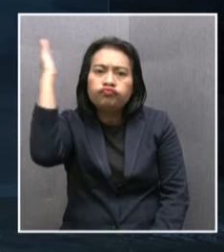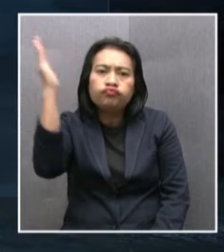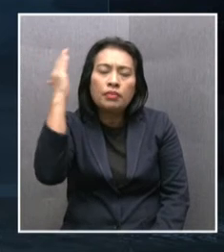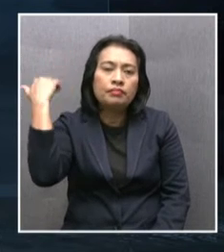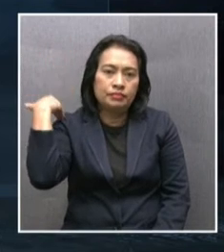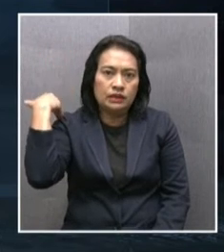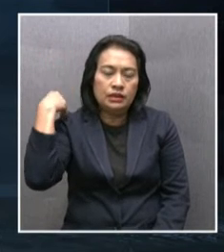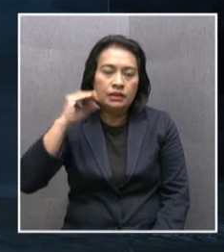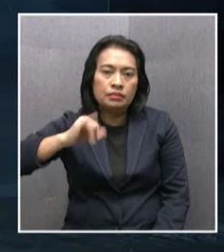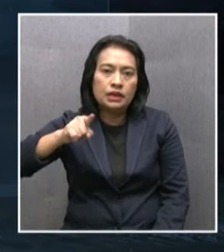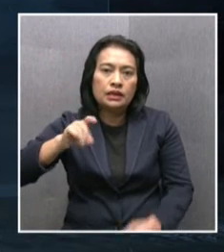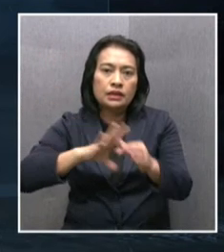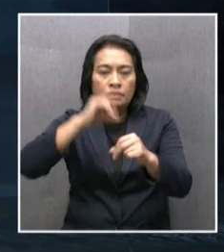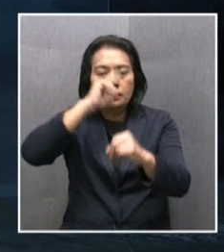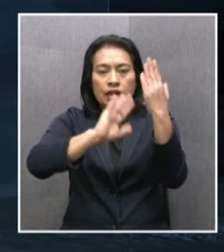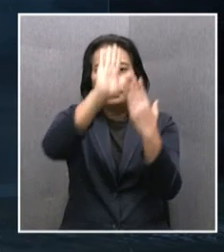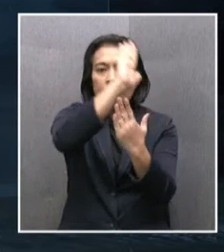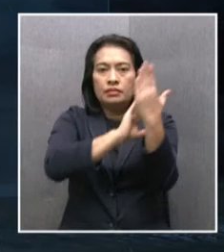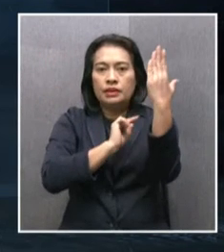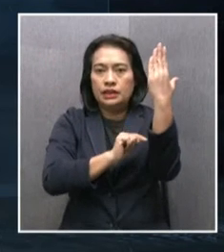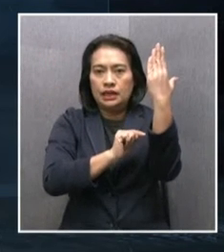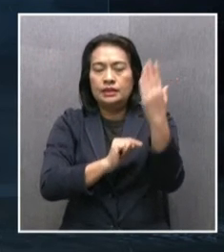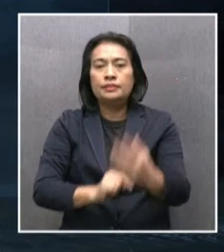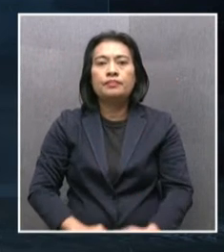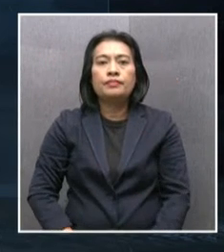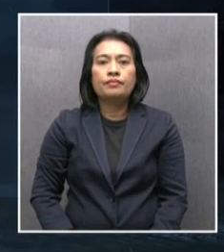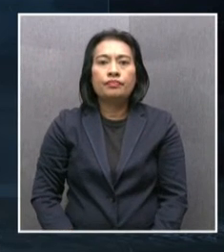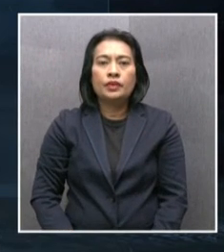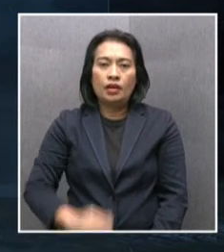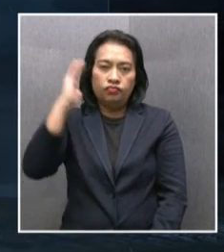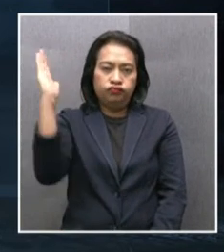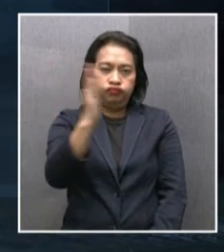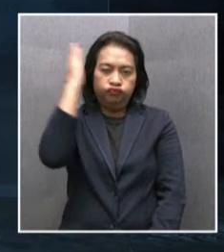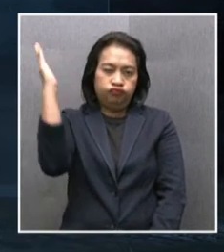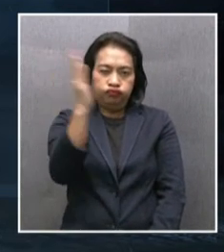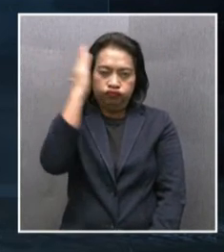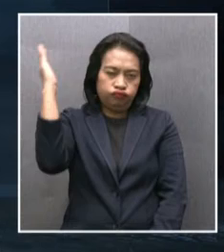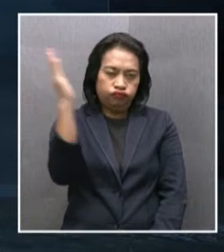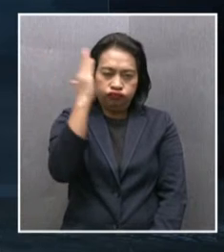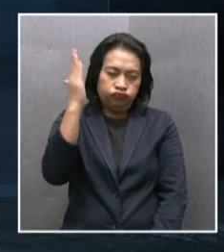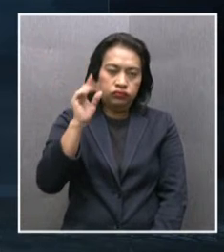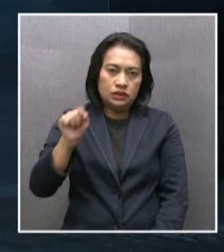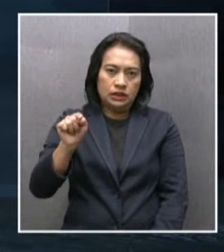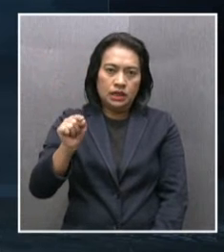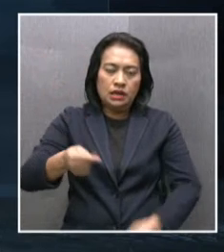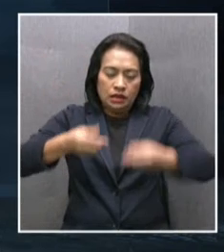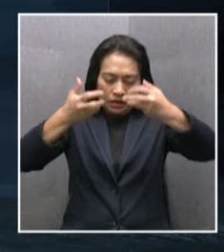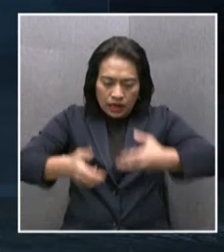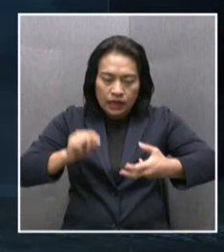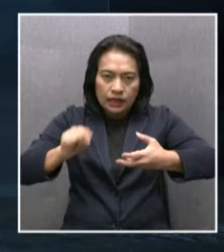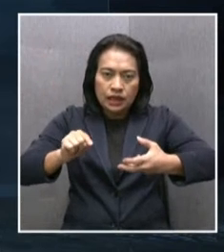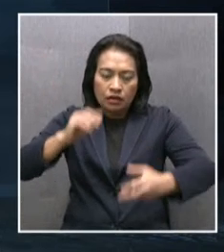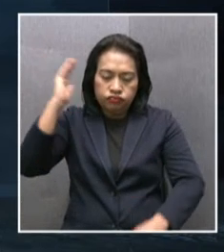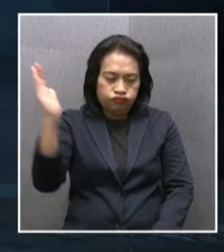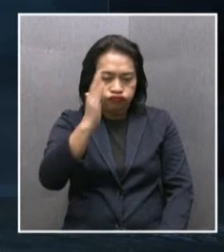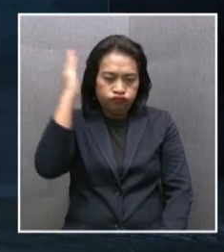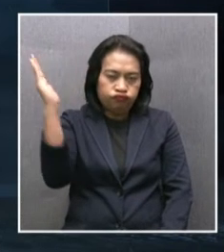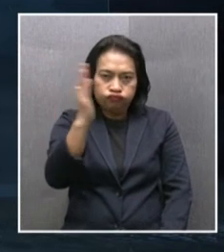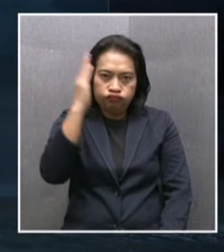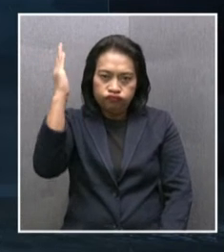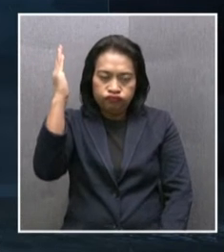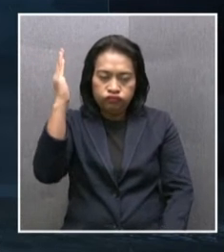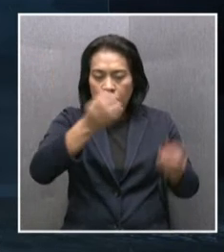ลื่อนผ่านบริเวณประเทศไทยสำหรับระดับความรุนแรงของพายุหมุนเขตร้อนก็จะมีการก่อตัวเป็นหย่อมความกดอากาศต่